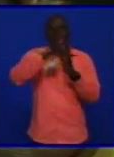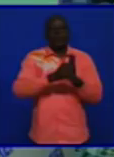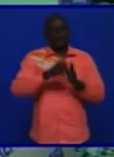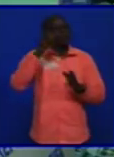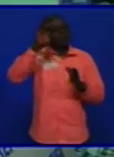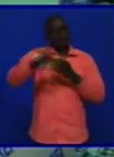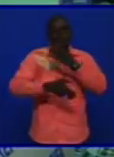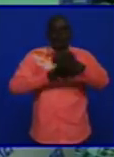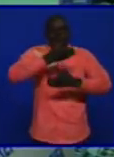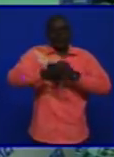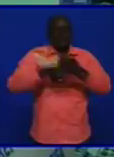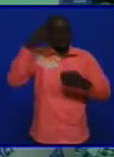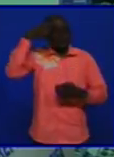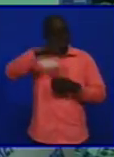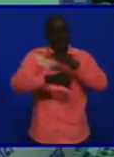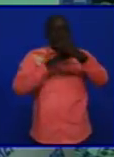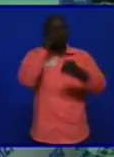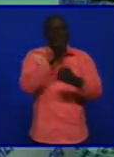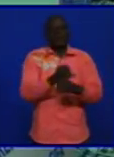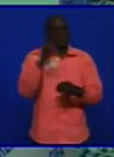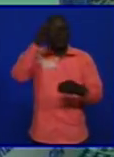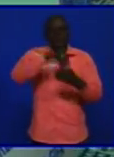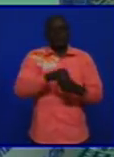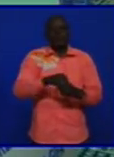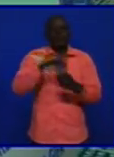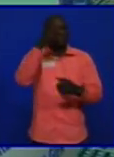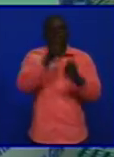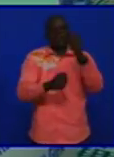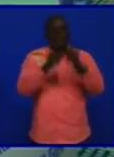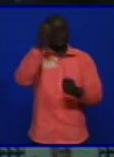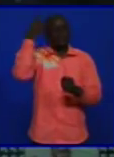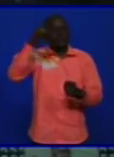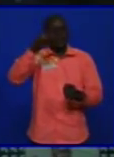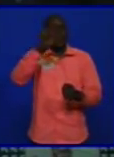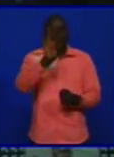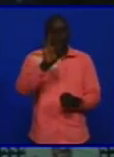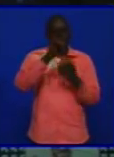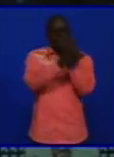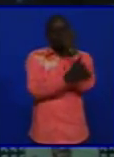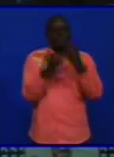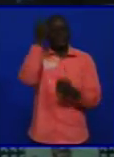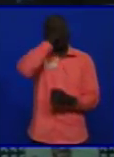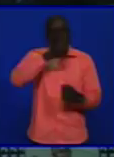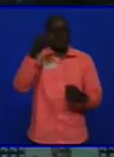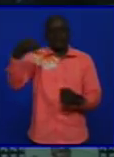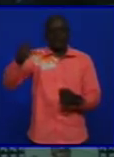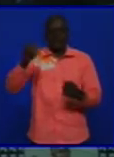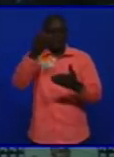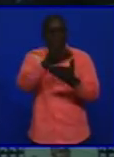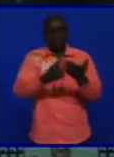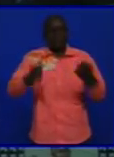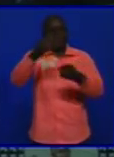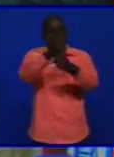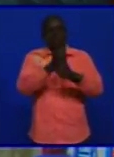de commercialisation des substituts de lait maternel. 9 pays de l'Afrique de l'Ouest prennent part à la formation. On en